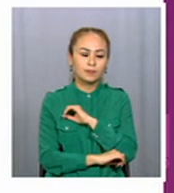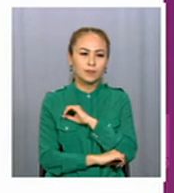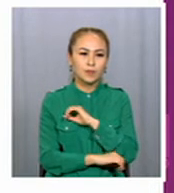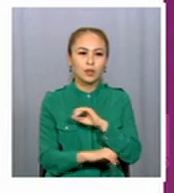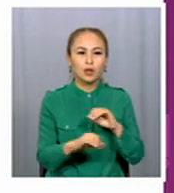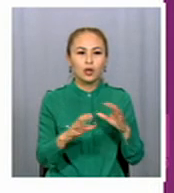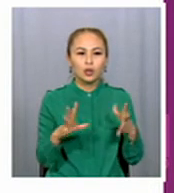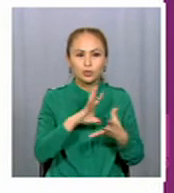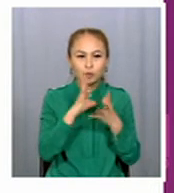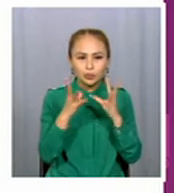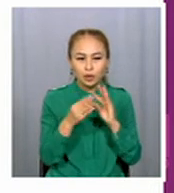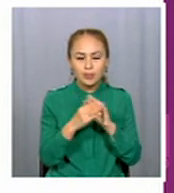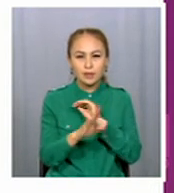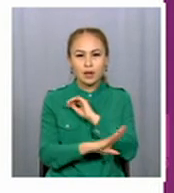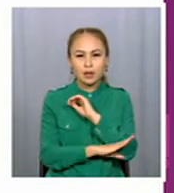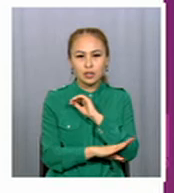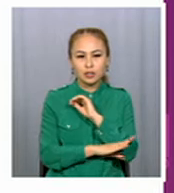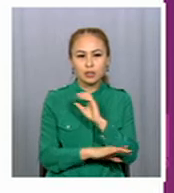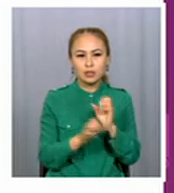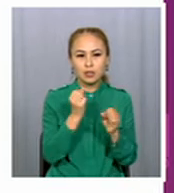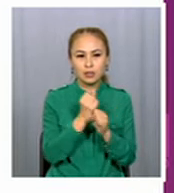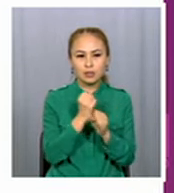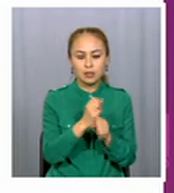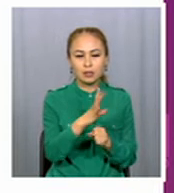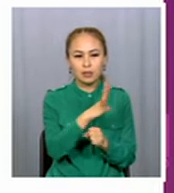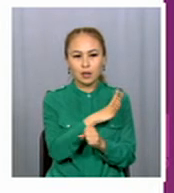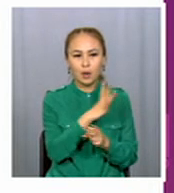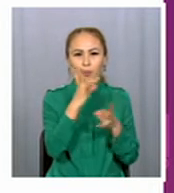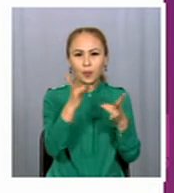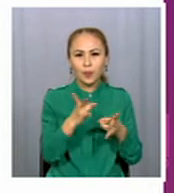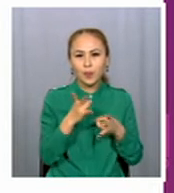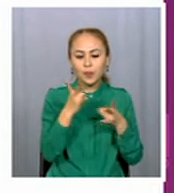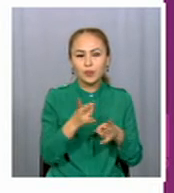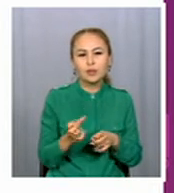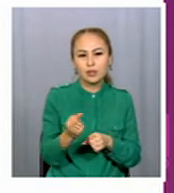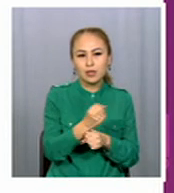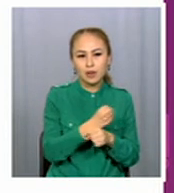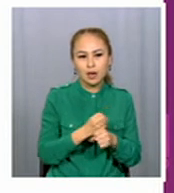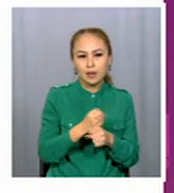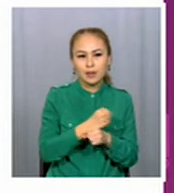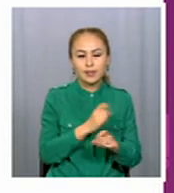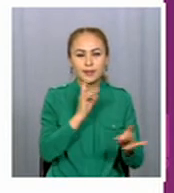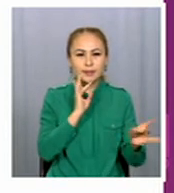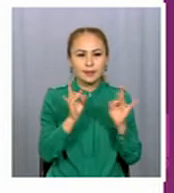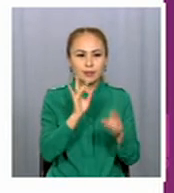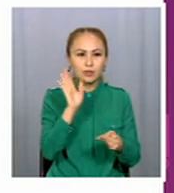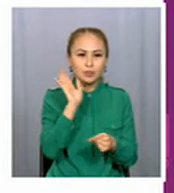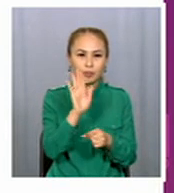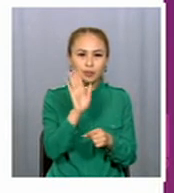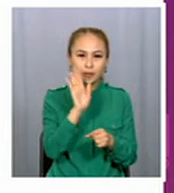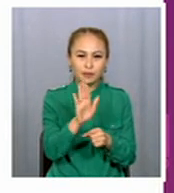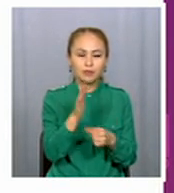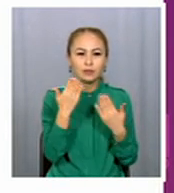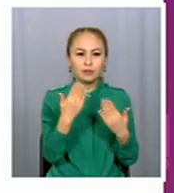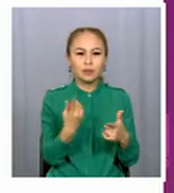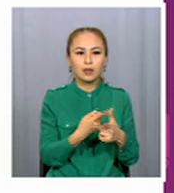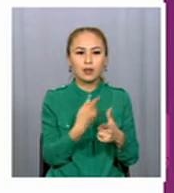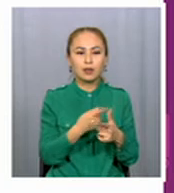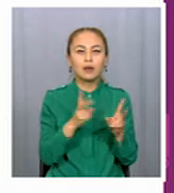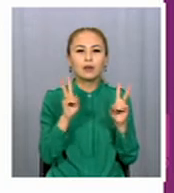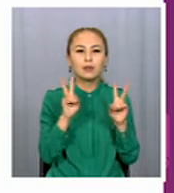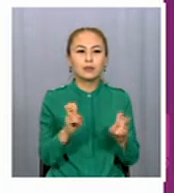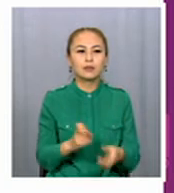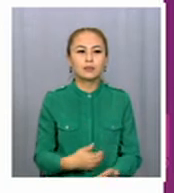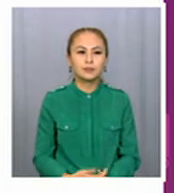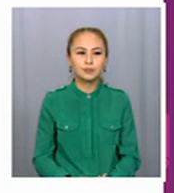Тұтас ағаштан жасалған. Қоңырау ілінген, сілкіп ойнайтын аспапты қалай атаймыз?